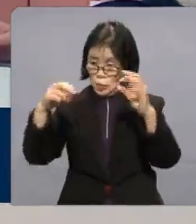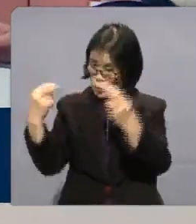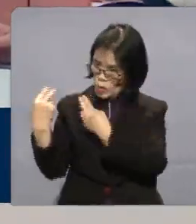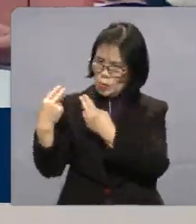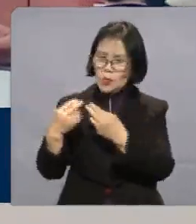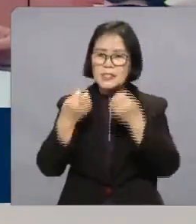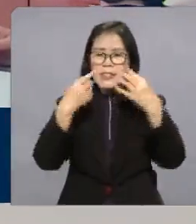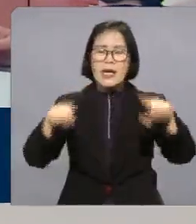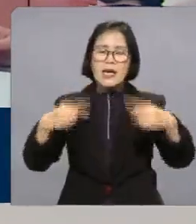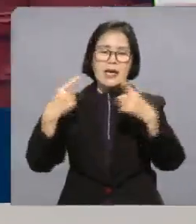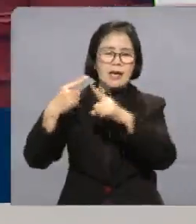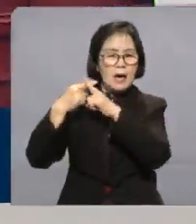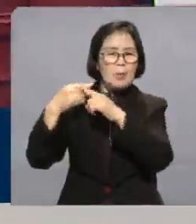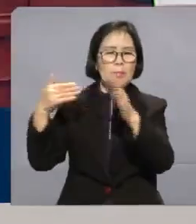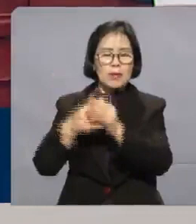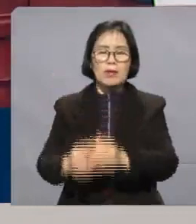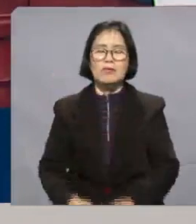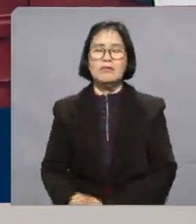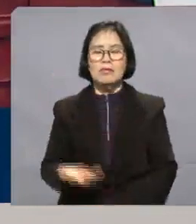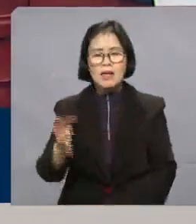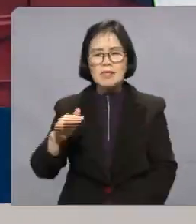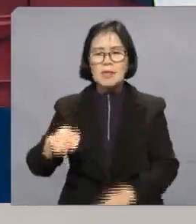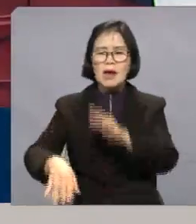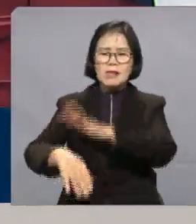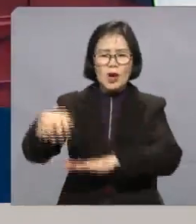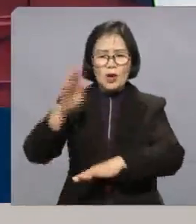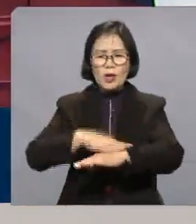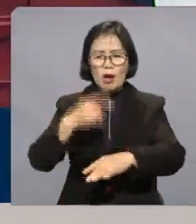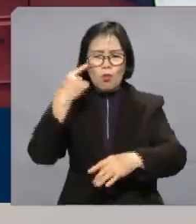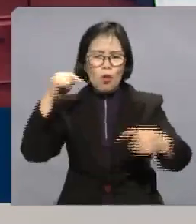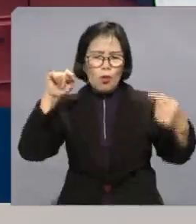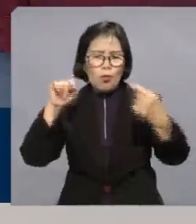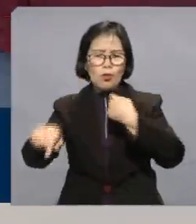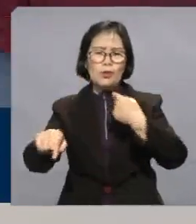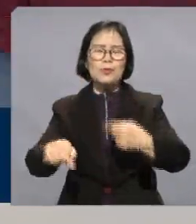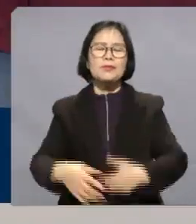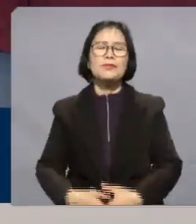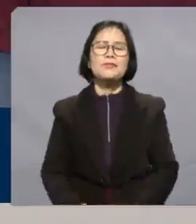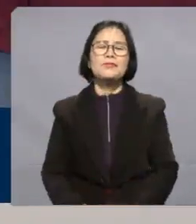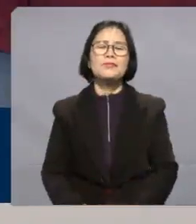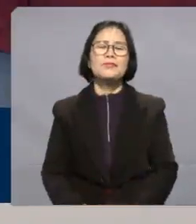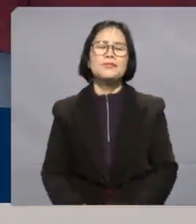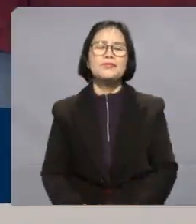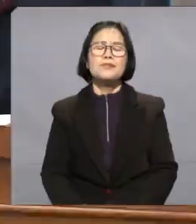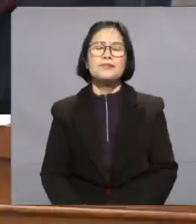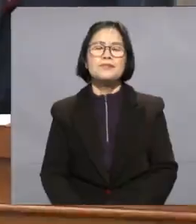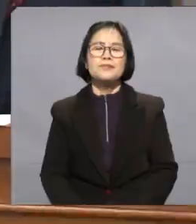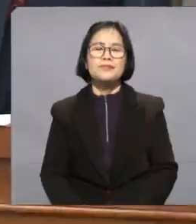다졌습니다. 하지만 여야의 시선은 엇갈렸습니다. 김민주 기자입니다.